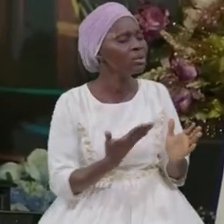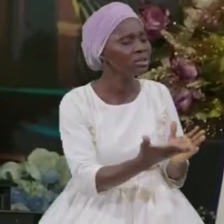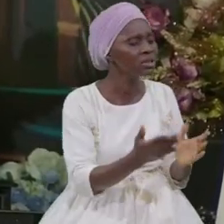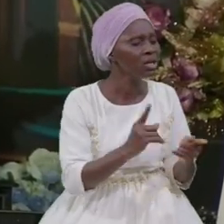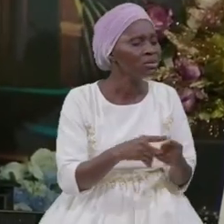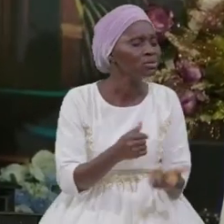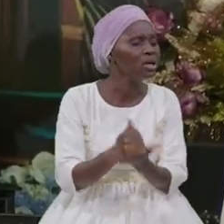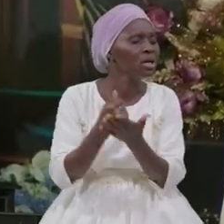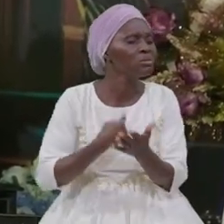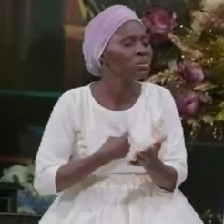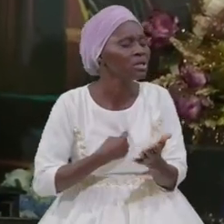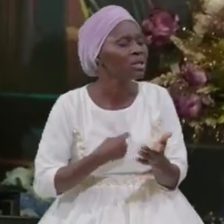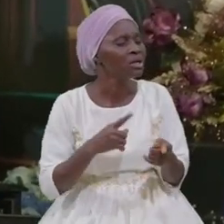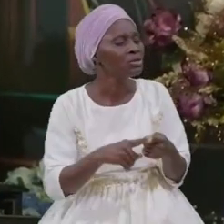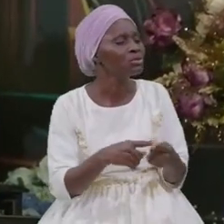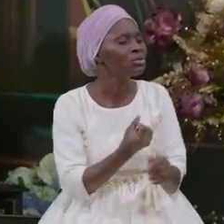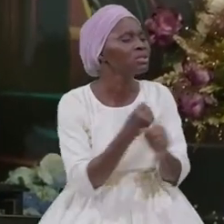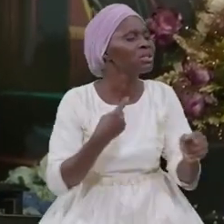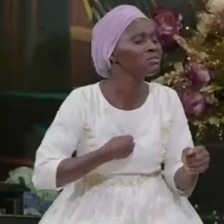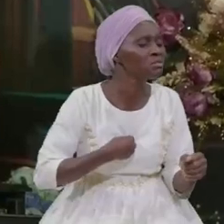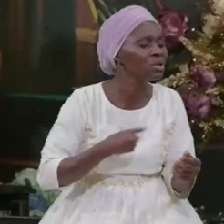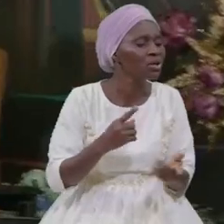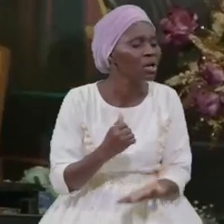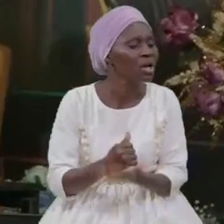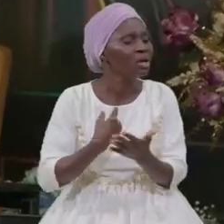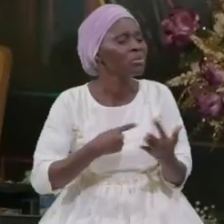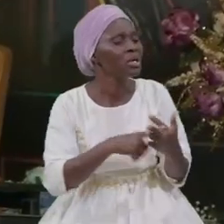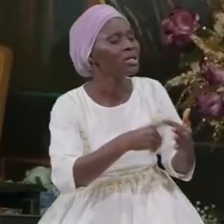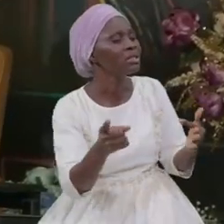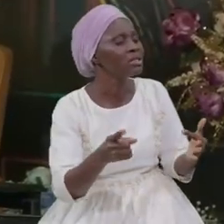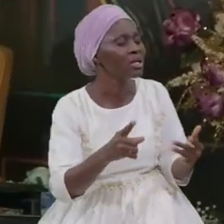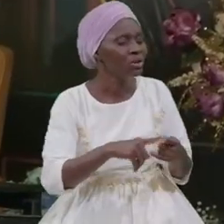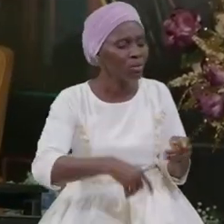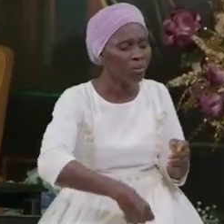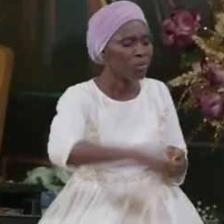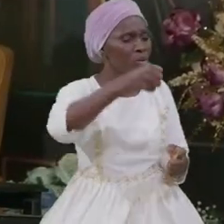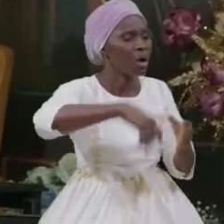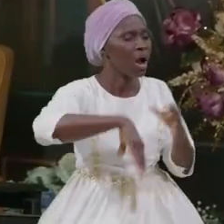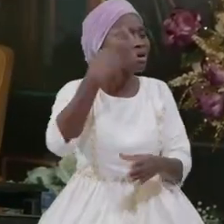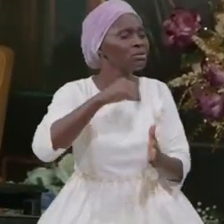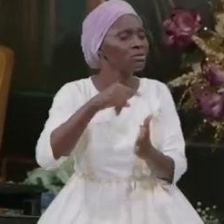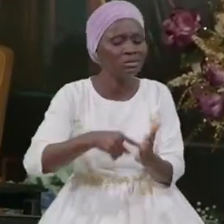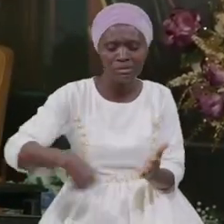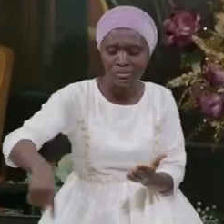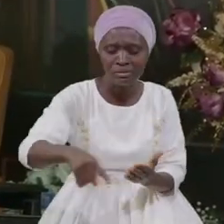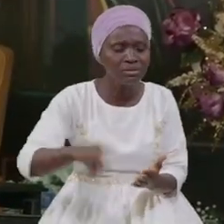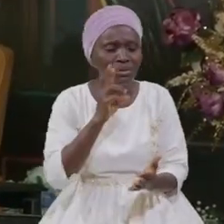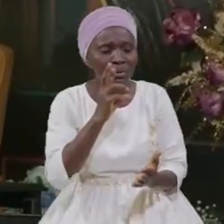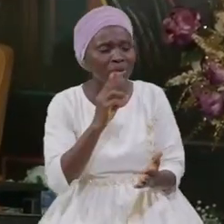sauver !» Pour me secourir, pour me sortir de ce puits.